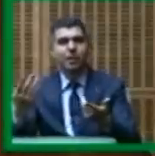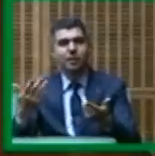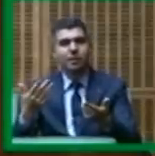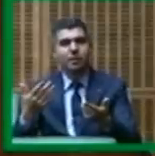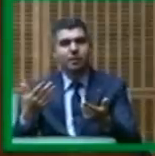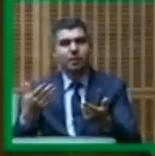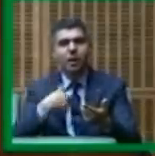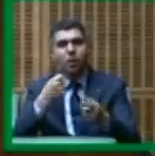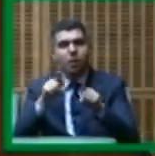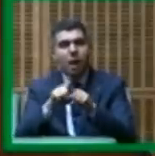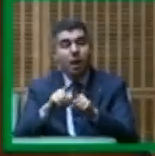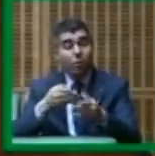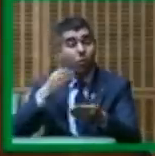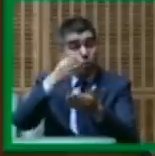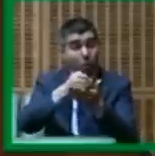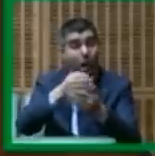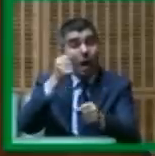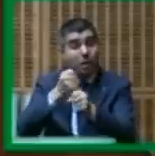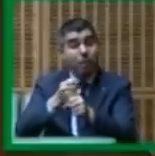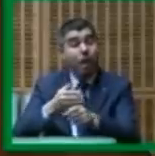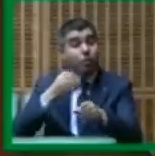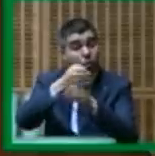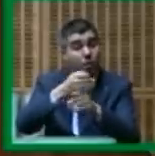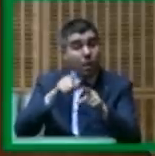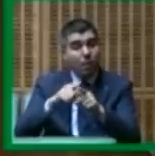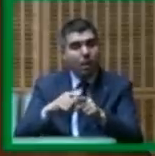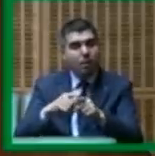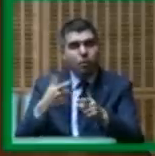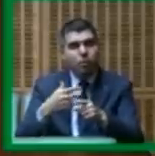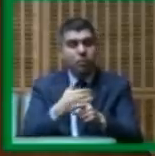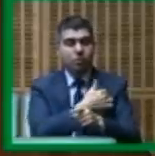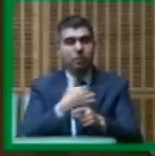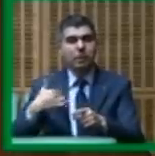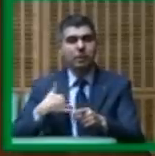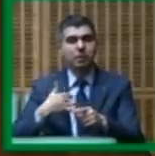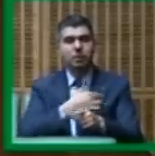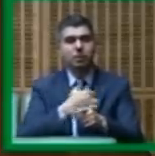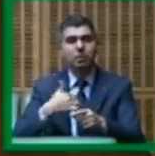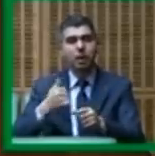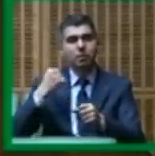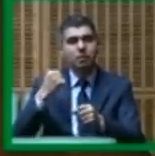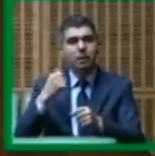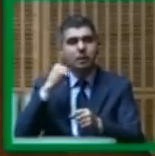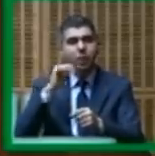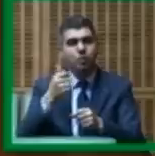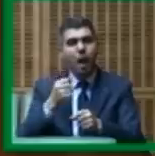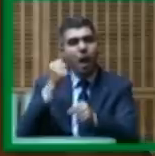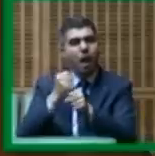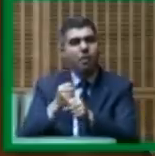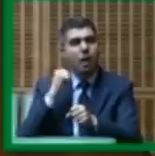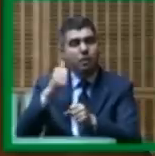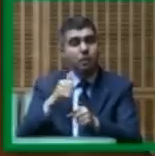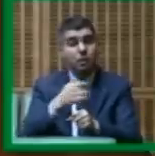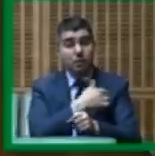كتدخل تخدم، ملي كنخلص شي واحد يدخل يخدم كيدخل يخدم بالصحه ديالو، كيخدم بالصحه ديالو، يمكن يضيع الصحه